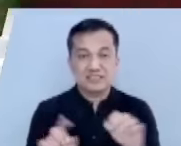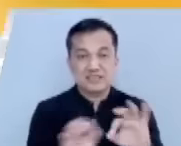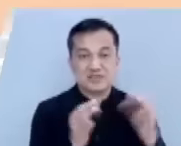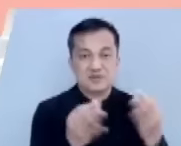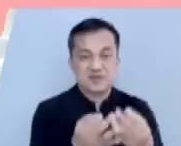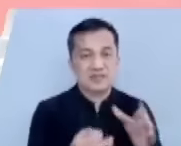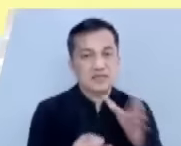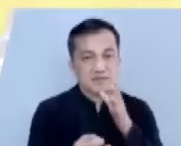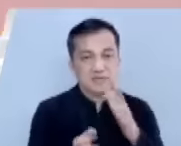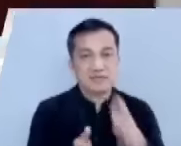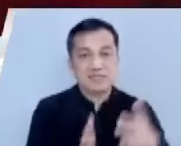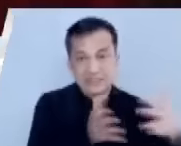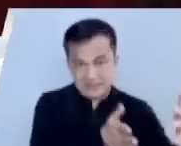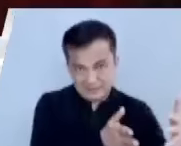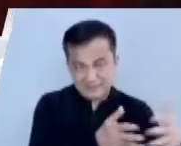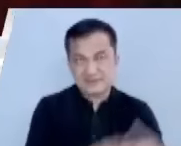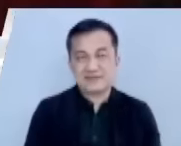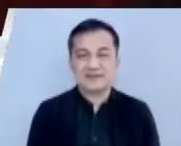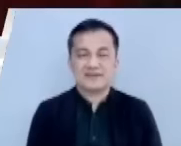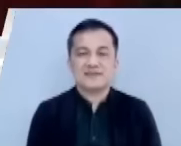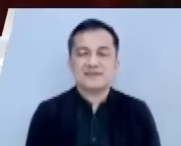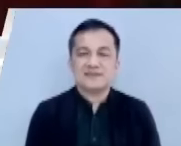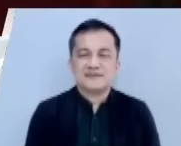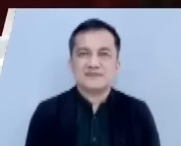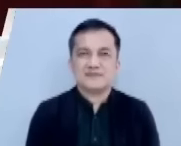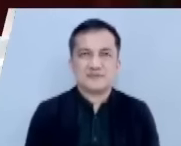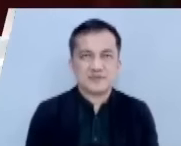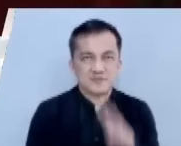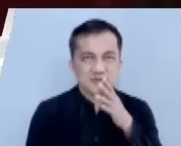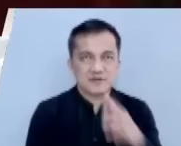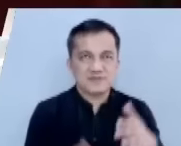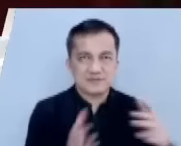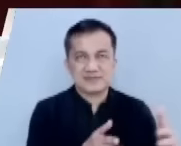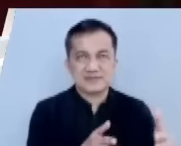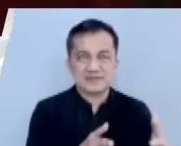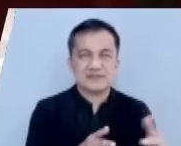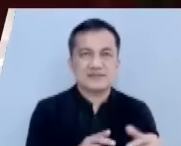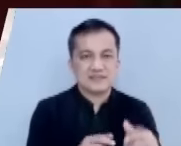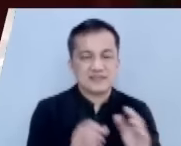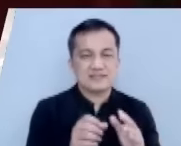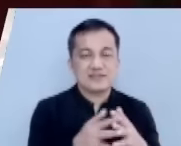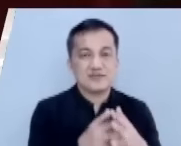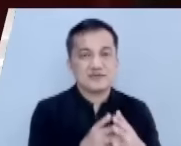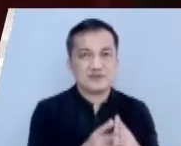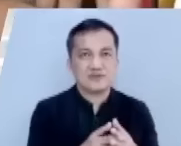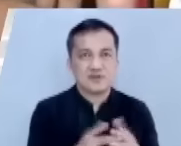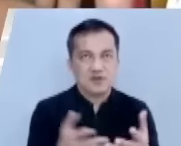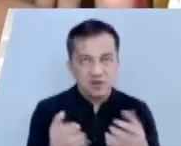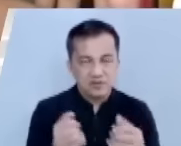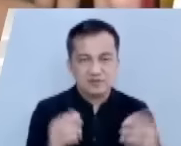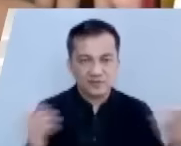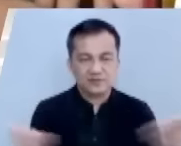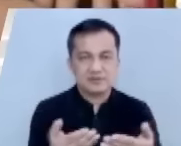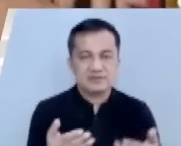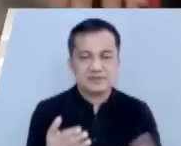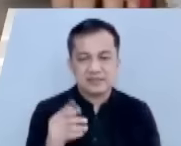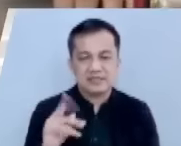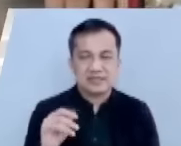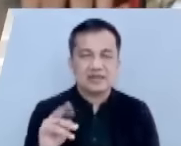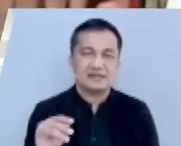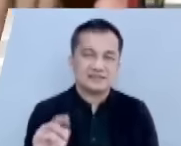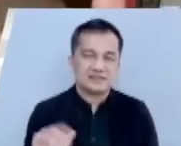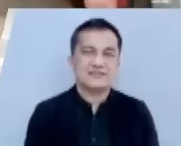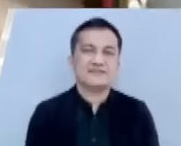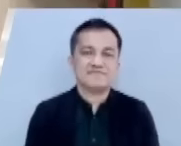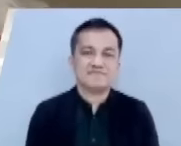side. I have a lot of family from my mom's side in the States, so I would love for them to meet Kai. Ready na kaya si